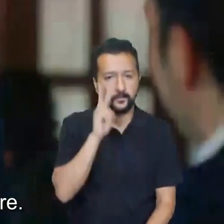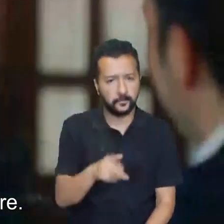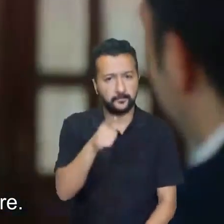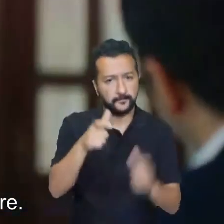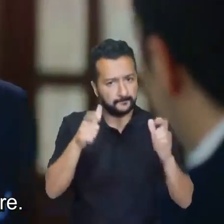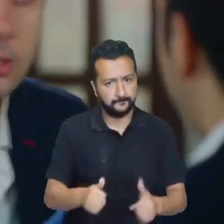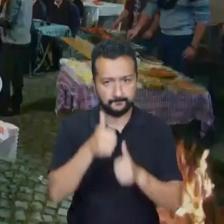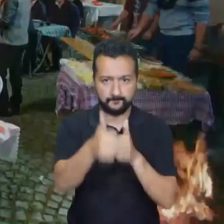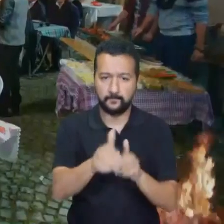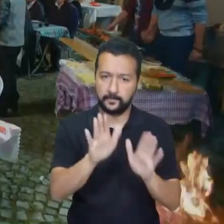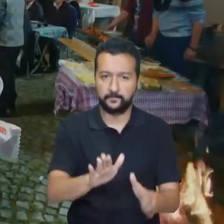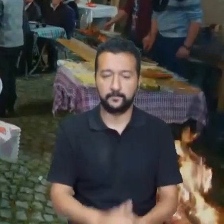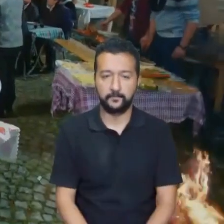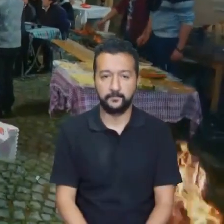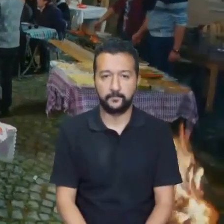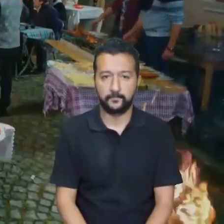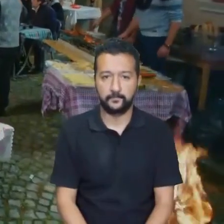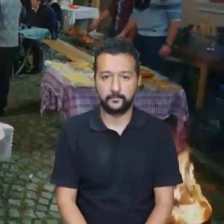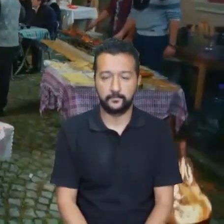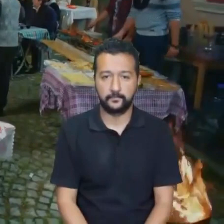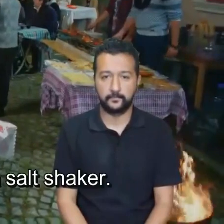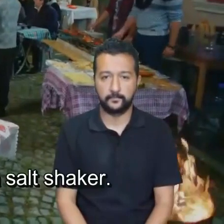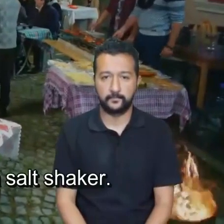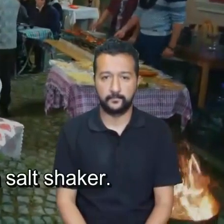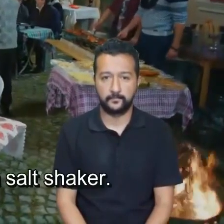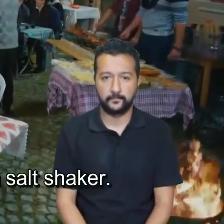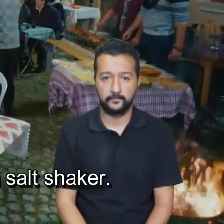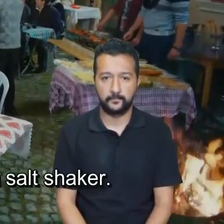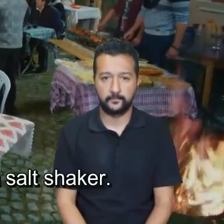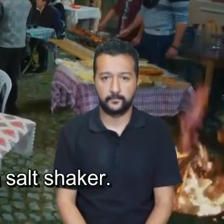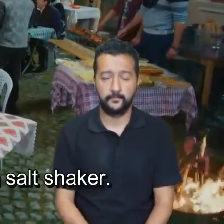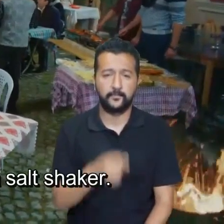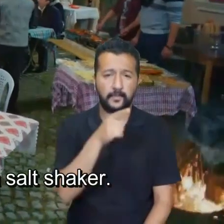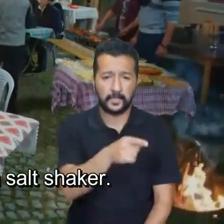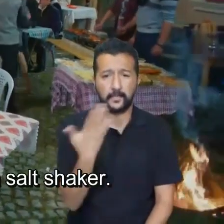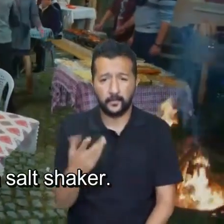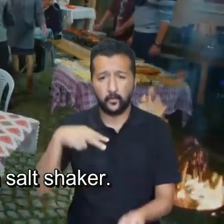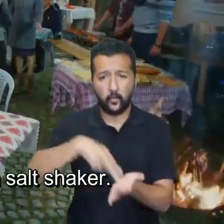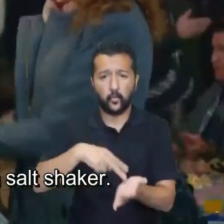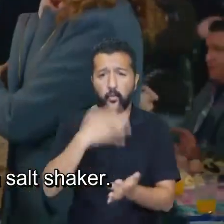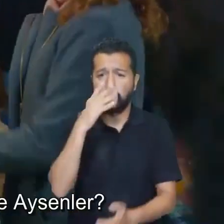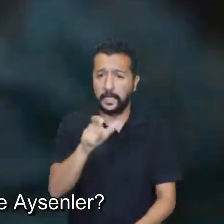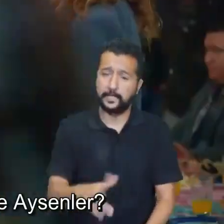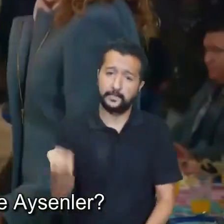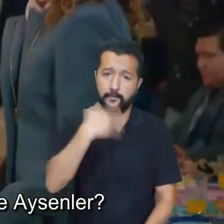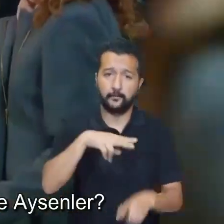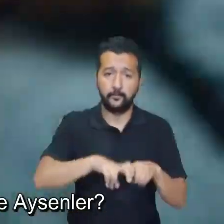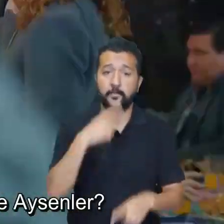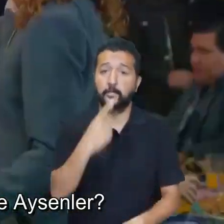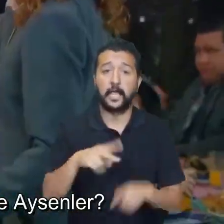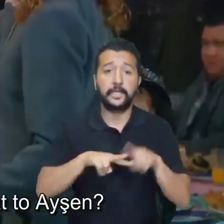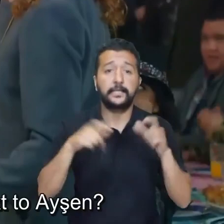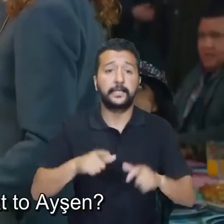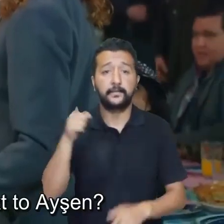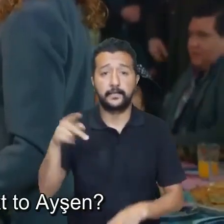görürüz. Hodri meydan. Perran'la İlyas'ın yanına geçti. Ay. İlyas dikilme burada tuzluk gibi. Hadi geç otur. Ya bir şey söyleyeceğim.